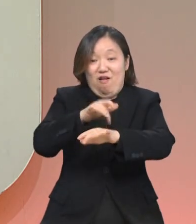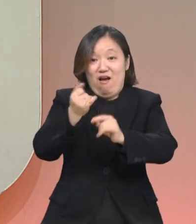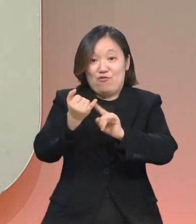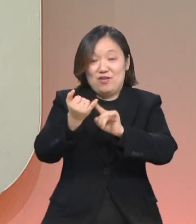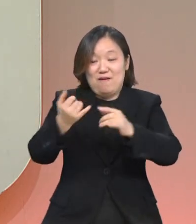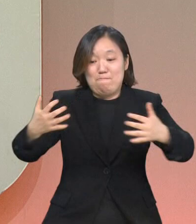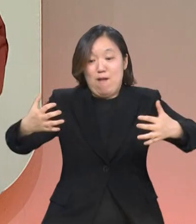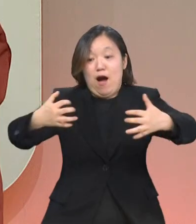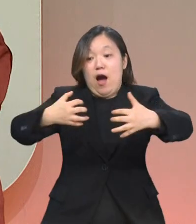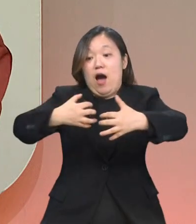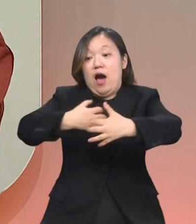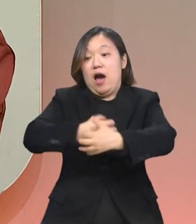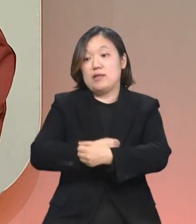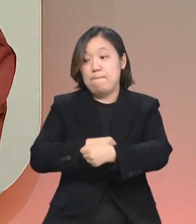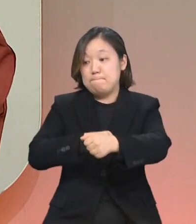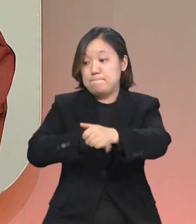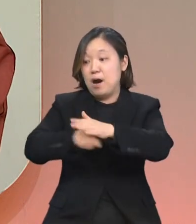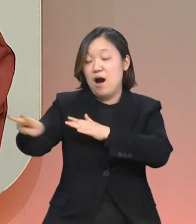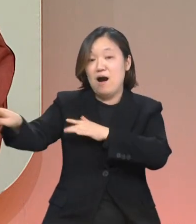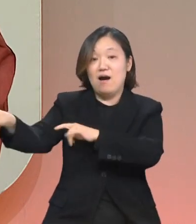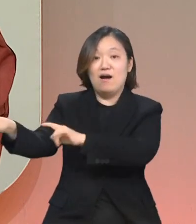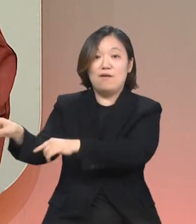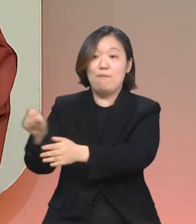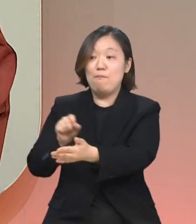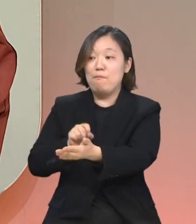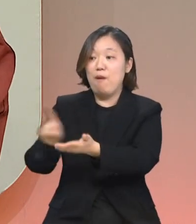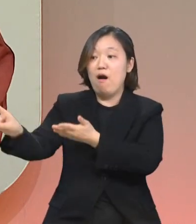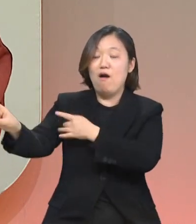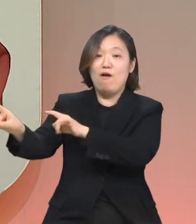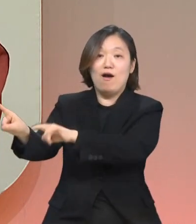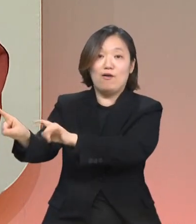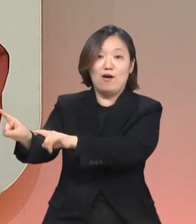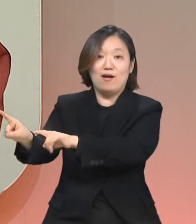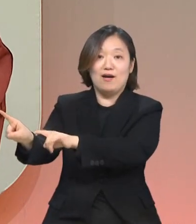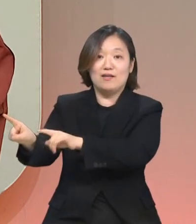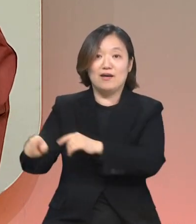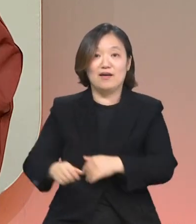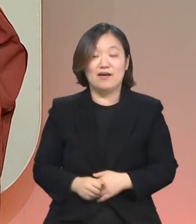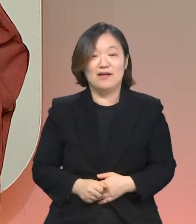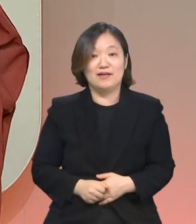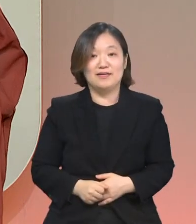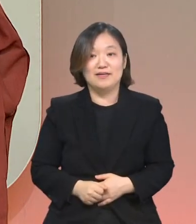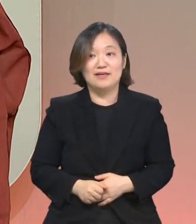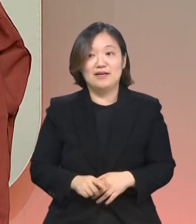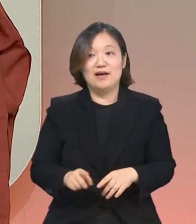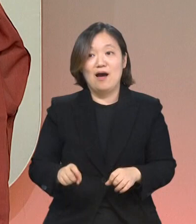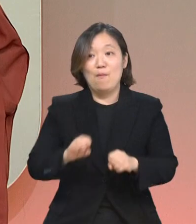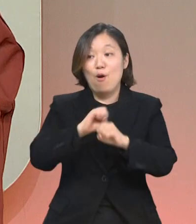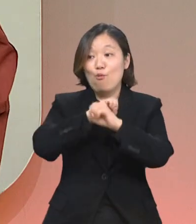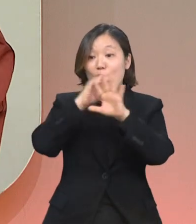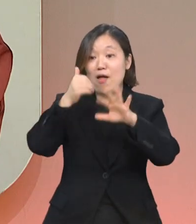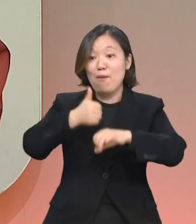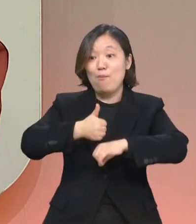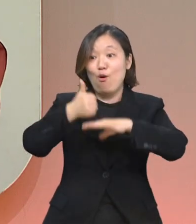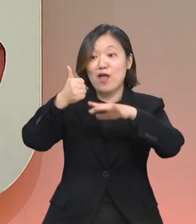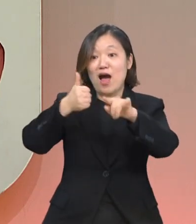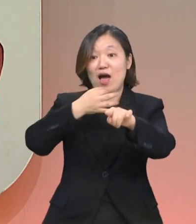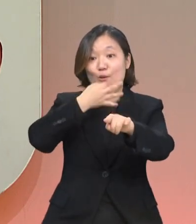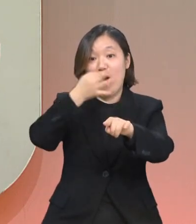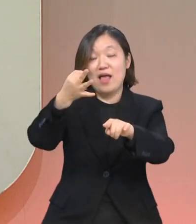귀신의 뻥하고 튕겨져 나가더래요 뻥하고 튕겨져 나가면서 관세음보살